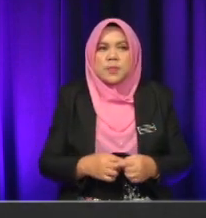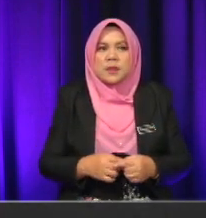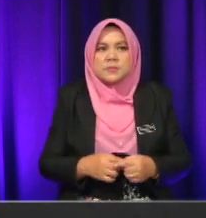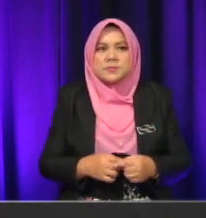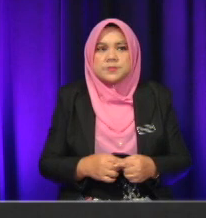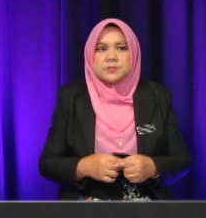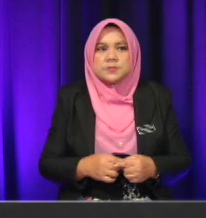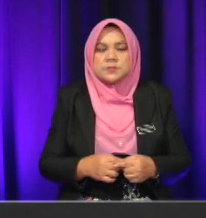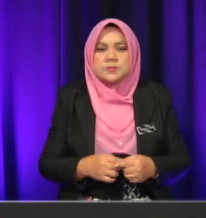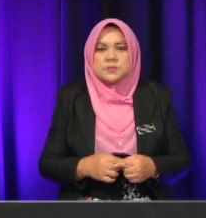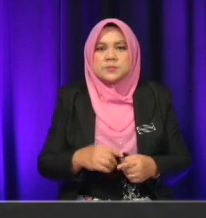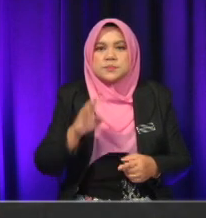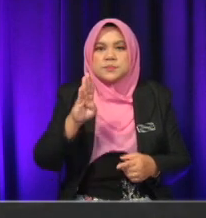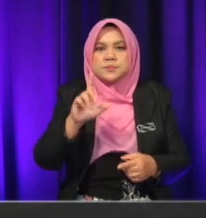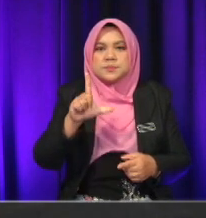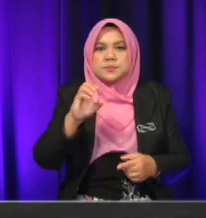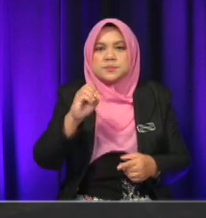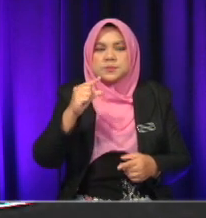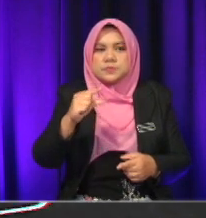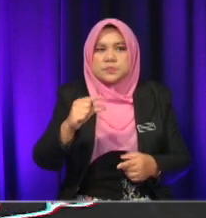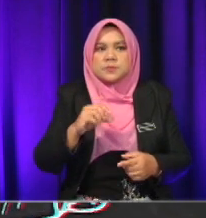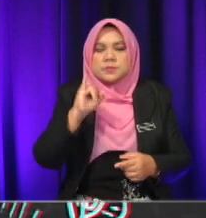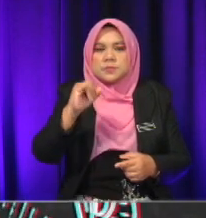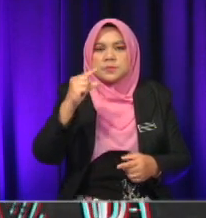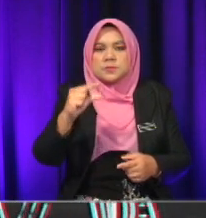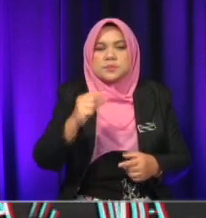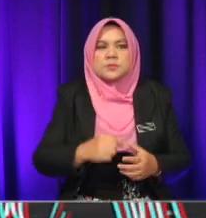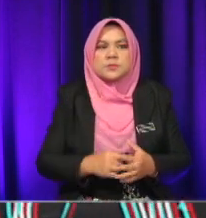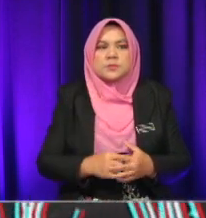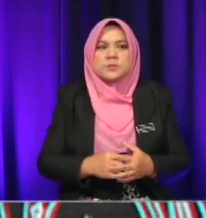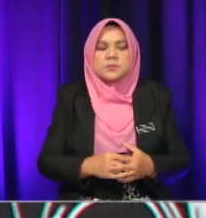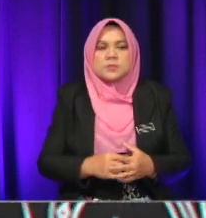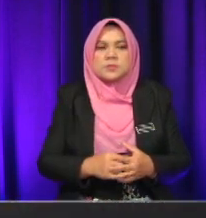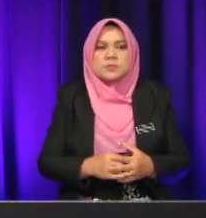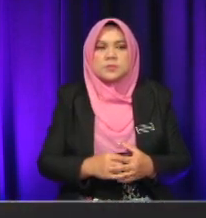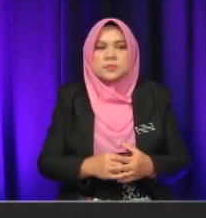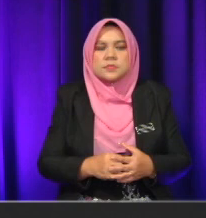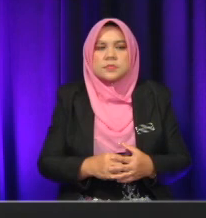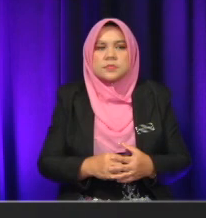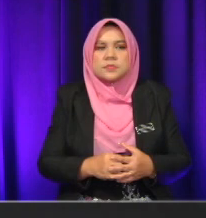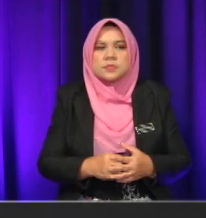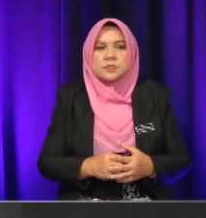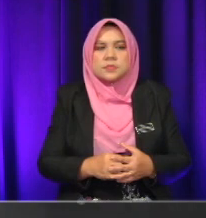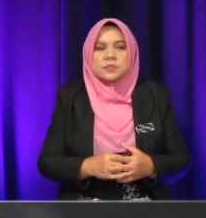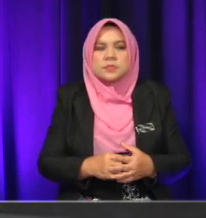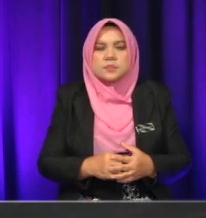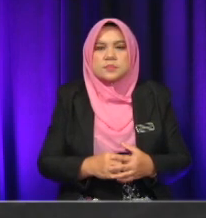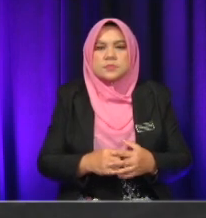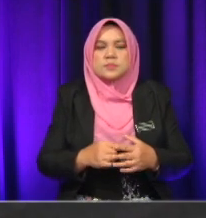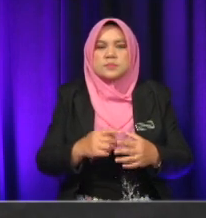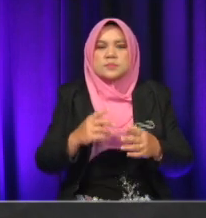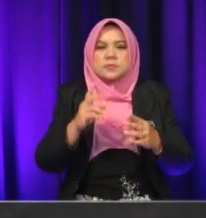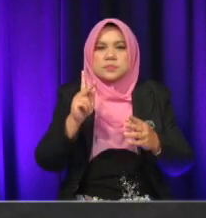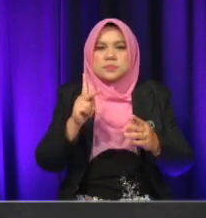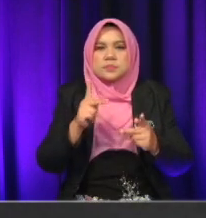sangat jelas blog dan juga Instagram merupakan media sosial. Jadi katalog dan brosur